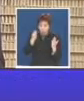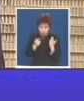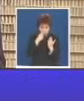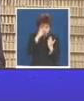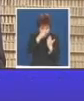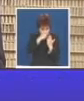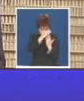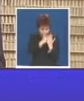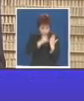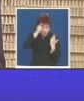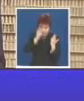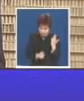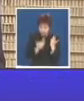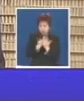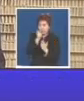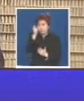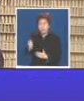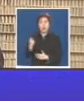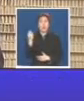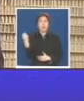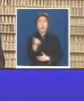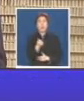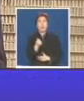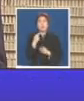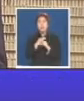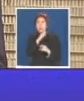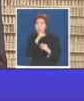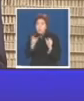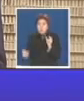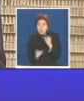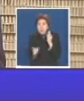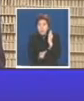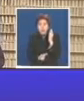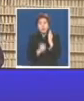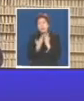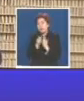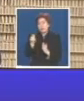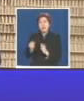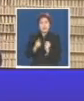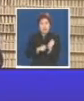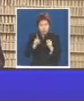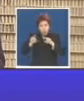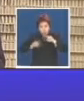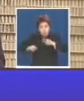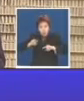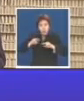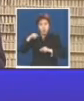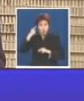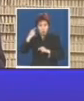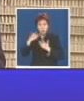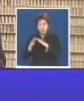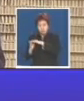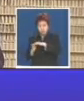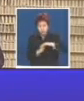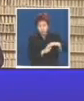องประชาชนที่เดือดร้อนจริงๆนะครับได้เร็วที่สุดขณะเดียวกันการช่วยเหลือทางด้านพื้นที่การเกษตรก็เช่นเดียวกันนะครับจะใช้หลักเกณฑ์คล้ายๆกับเมื่อปล